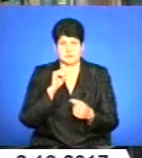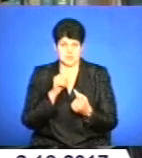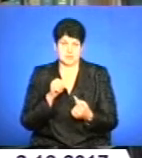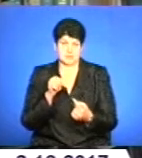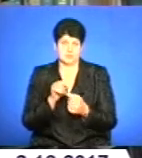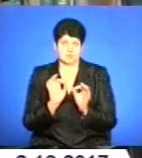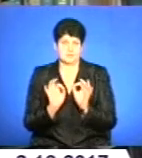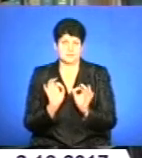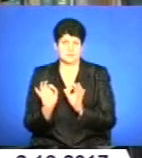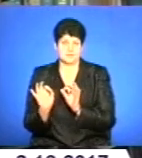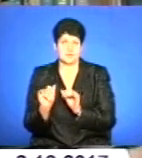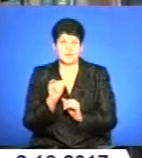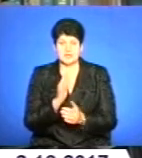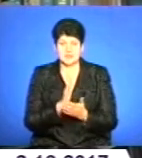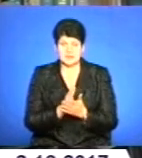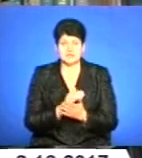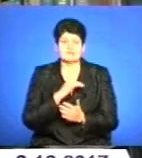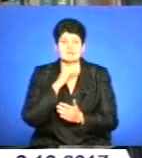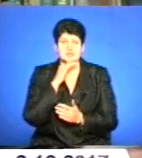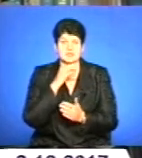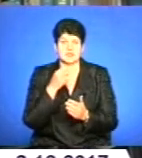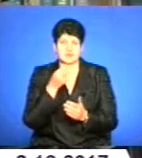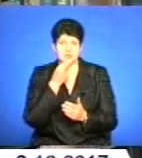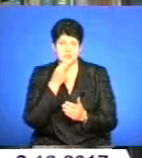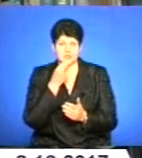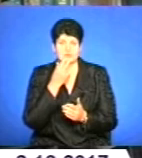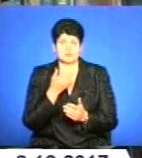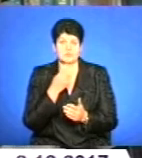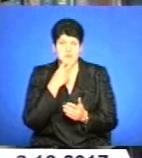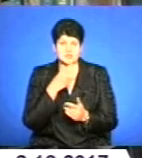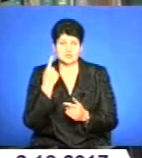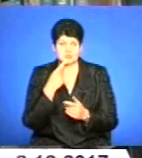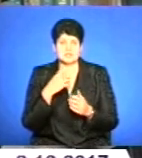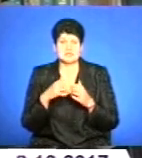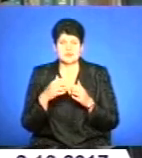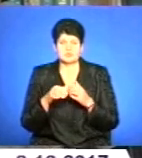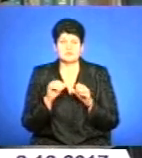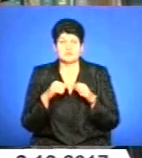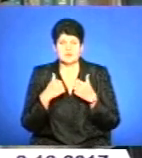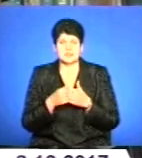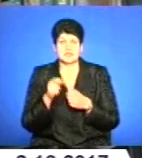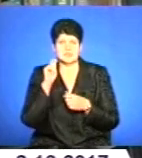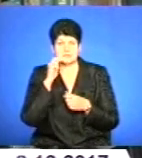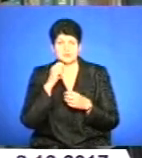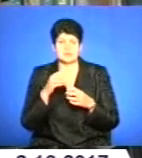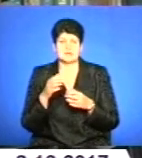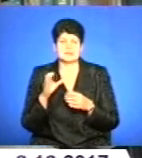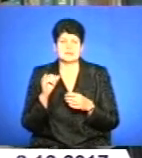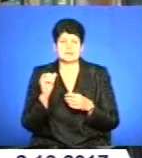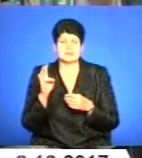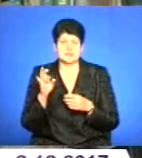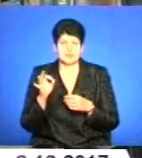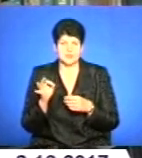відповідними. У них є достатньо корму, у них є, особисто бачили, капуста, буряки, цибуля, сіна